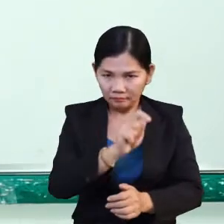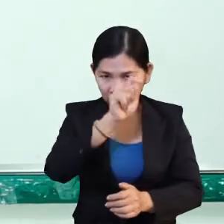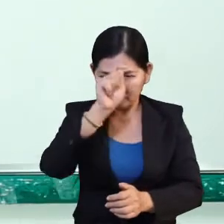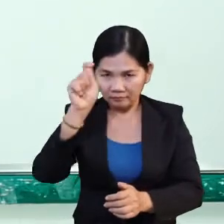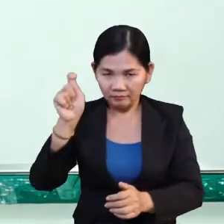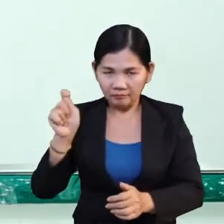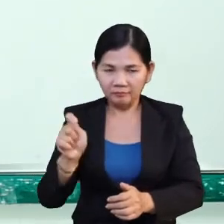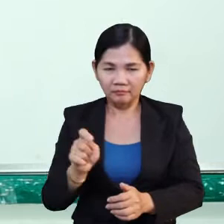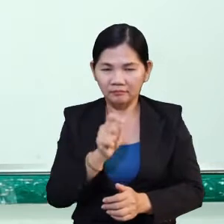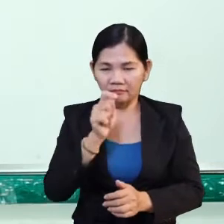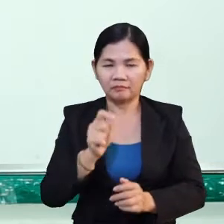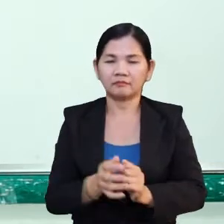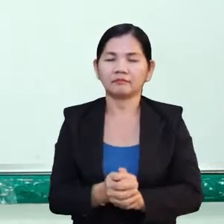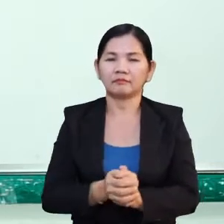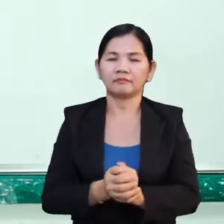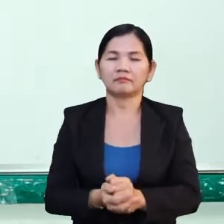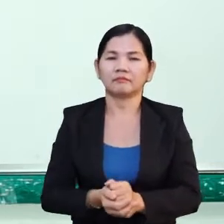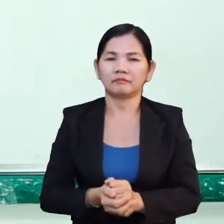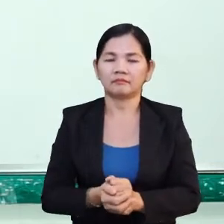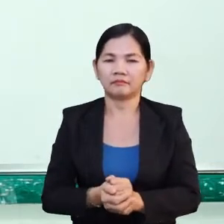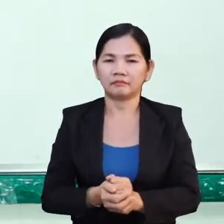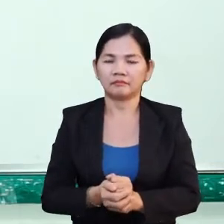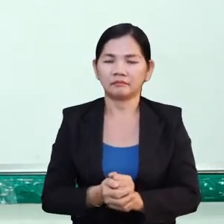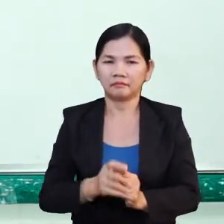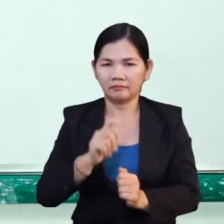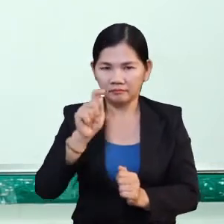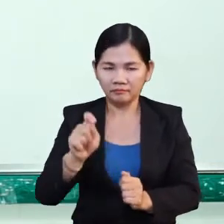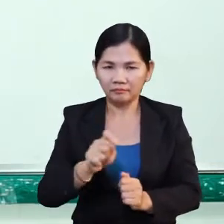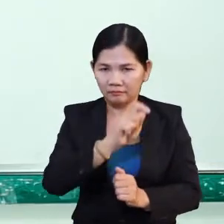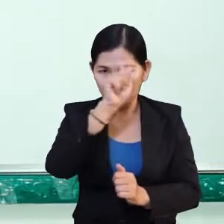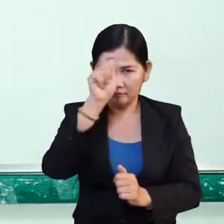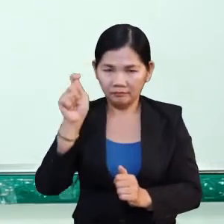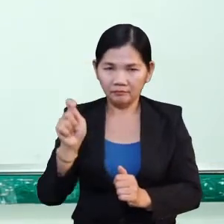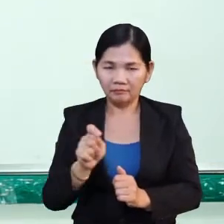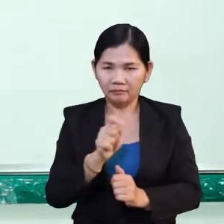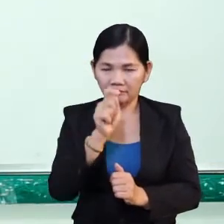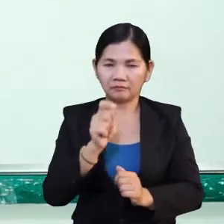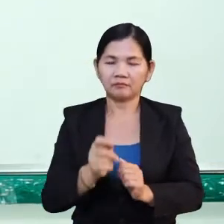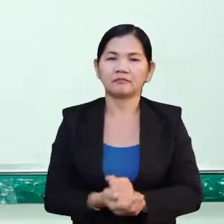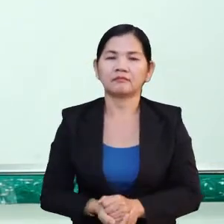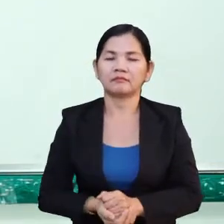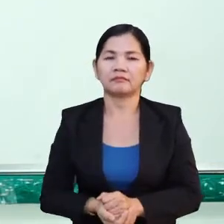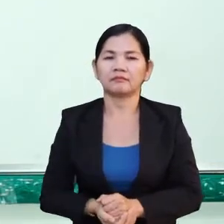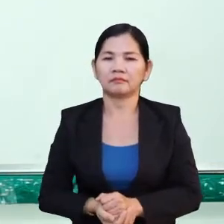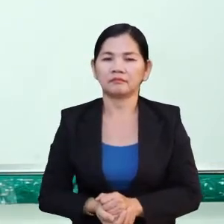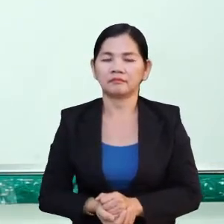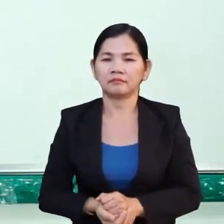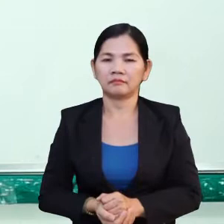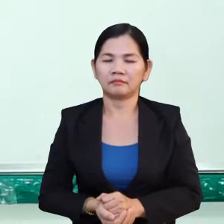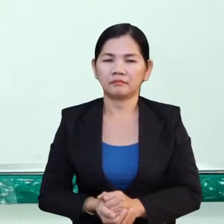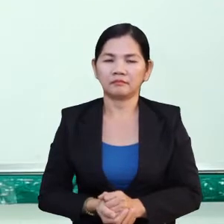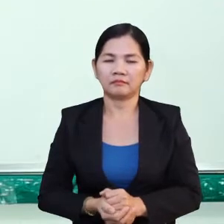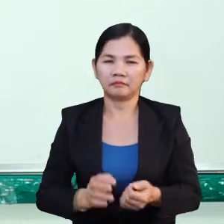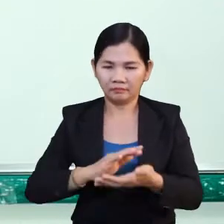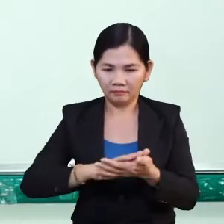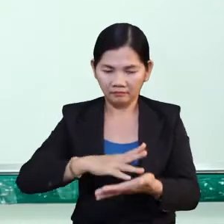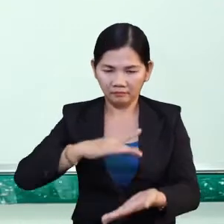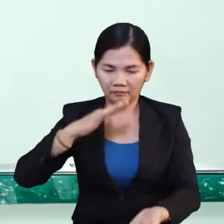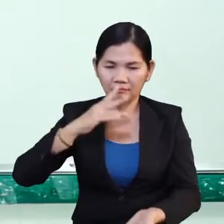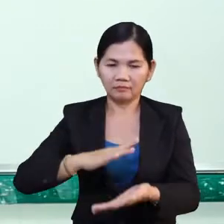ងហៅឈ្មោះថាម៉េចមិញចាគឺរងវងឥឡូវយើងចាប់ផ្ដើមមើលព